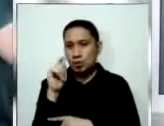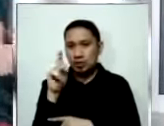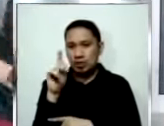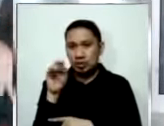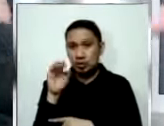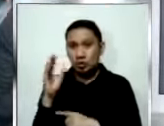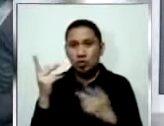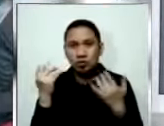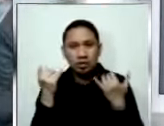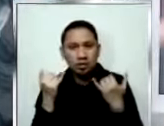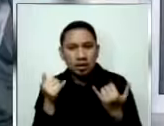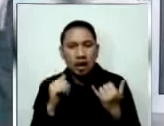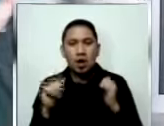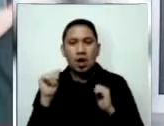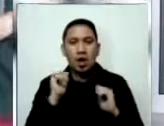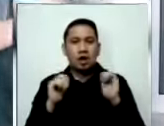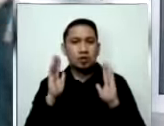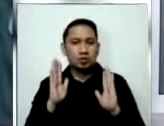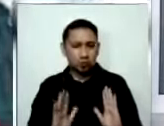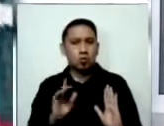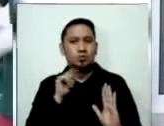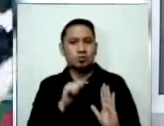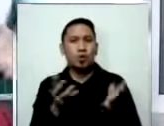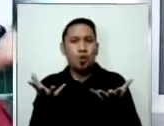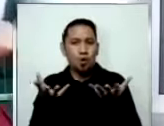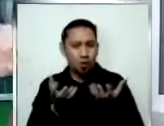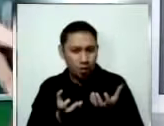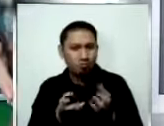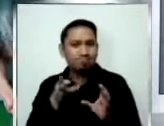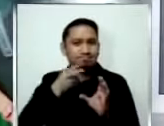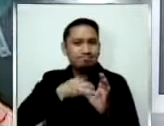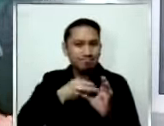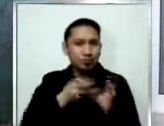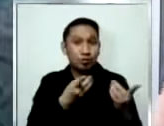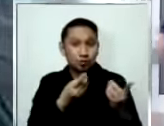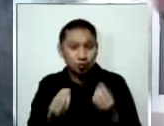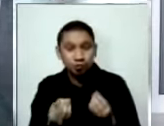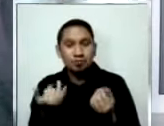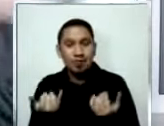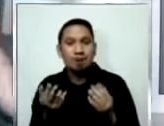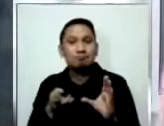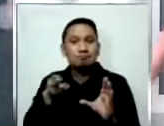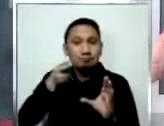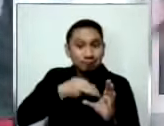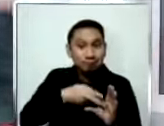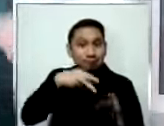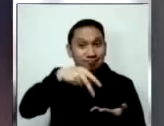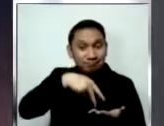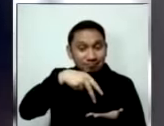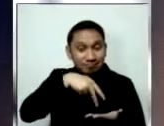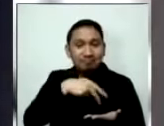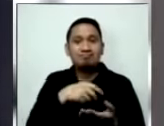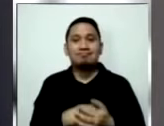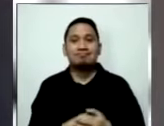na ring makindak sa patok na challenge na yan. Sumali na sa dance craze na yan si Raver Cruz.